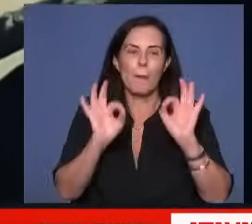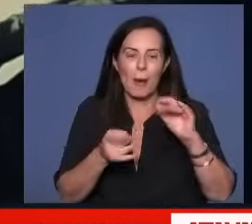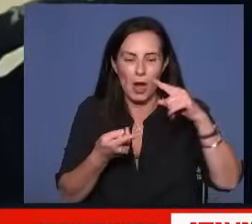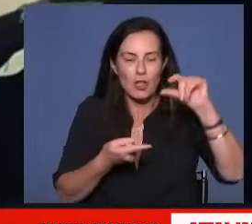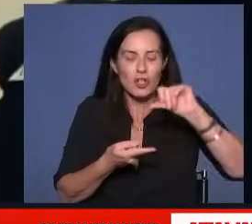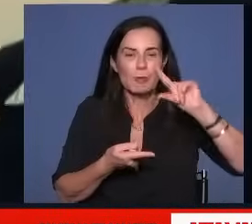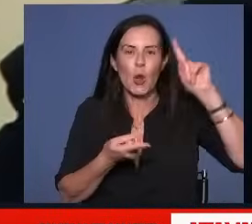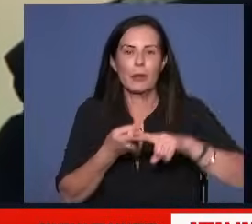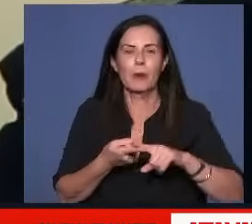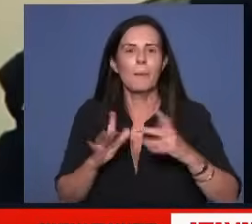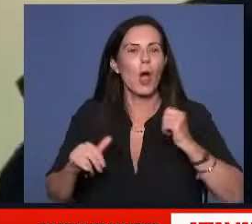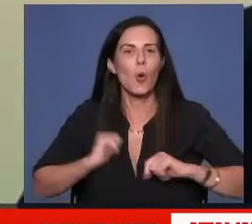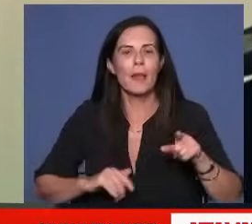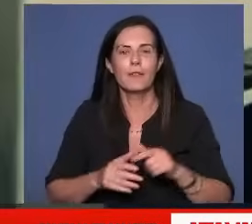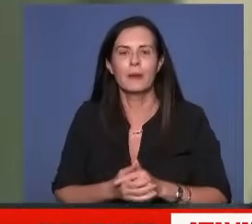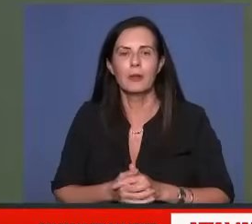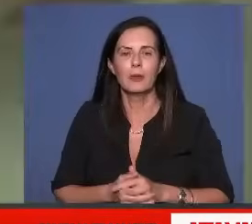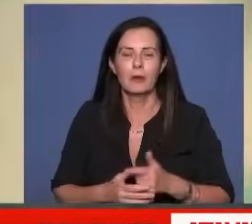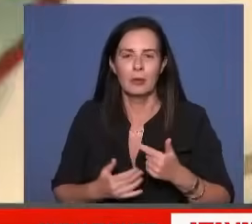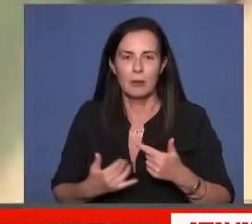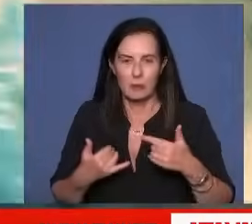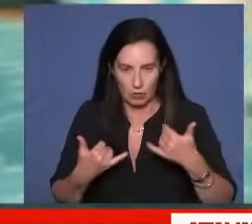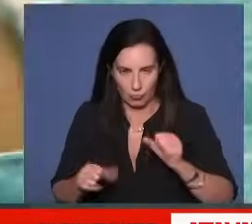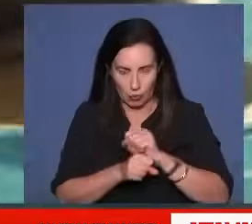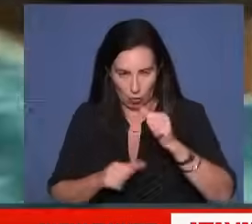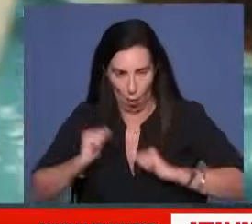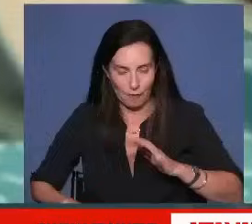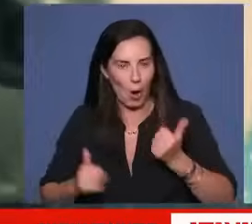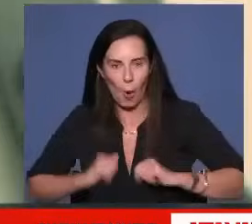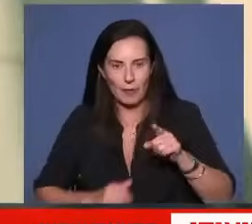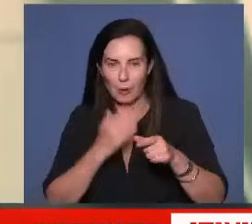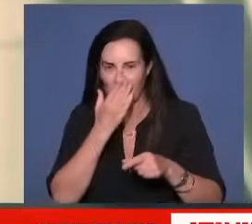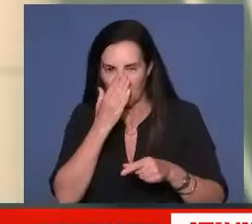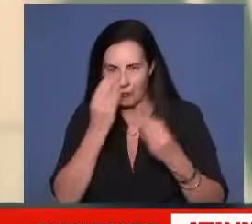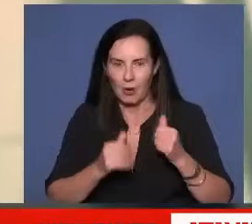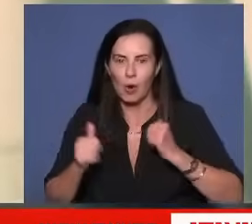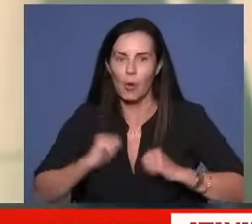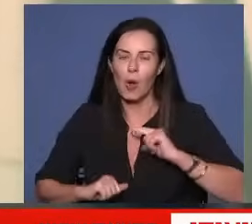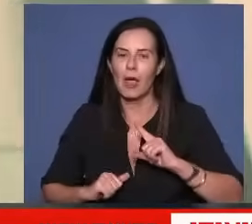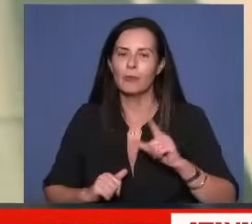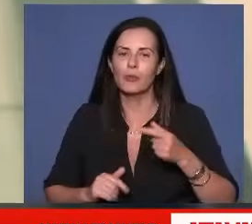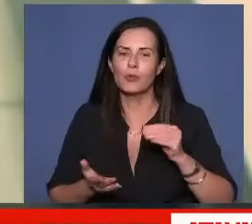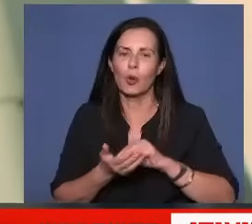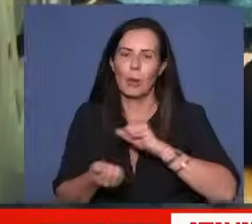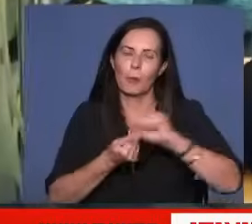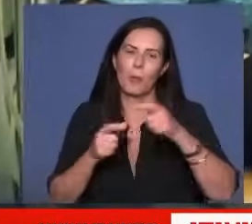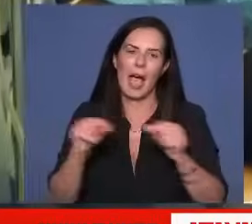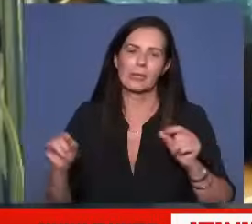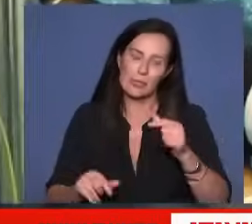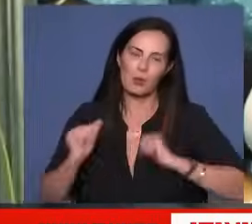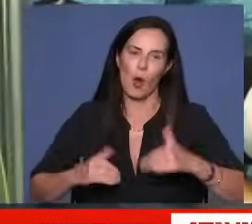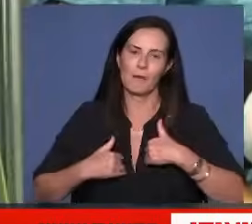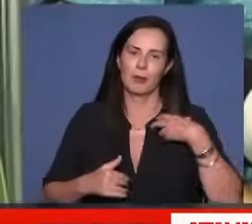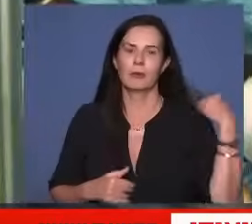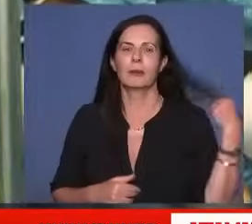מה כואב? כואב? עכשיו התלוננת שכואב, מה? הדבר היחיד שכואב זה שאנחנו עוד לא גמרנו את הזה. עכשיו בוא